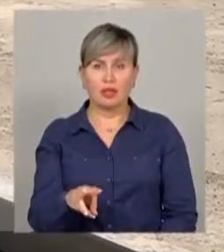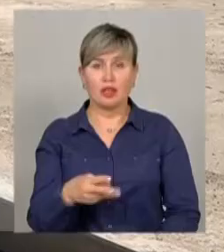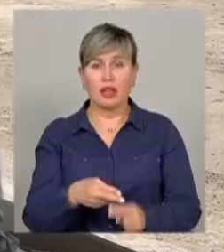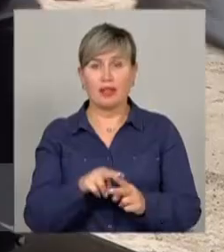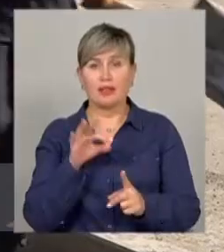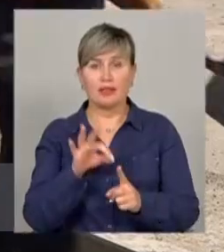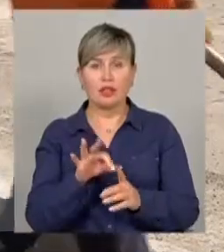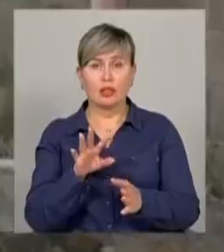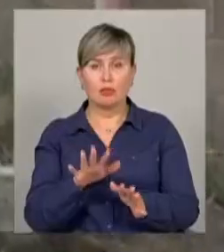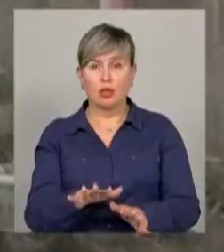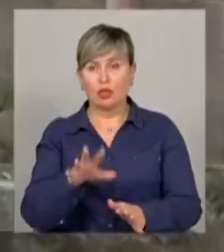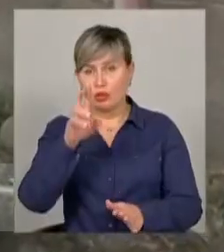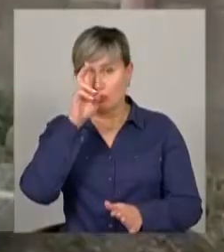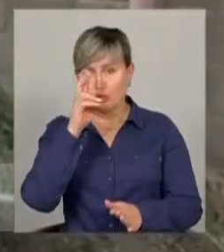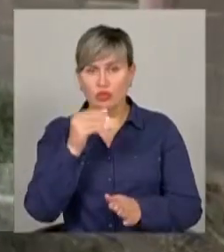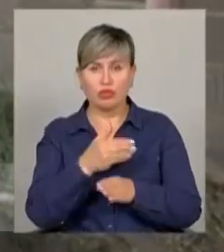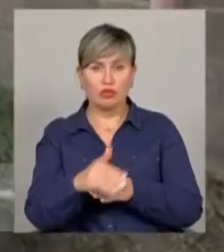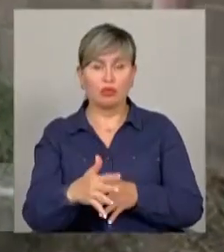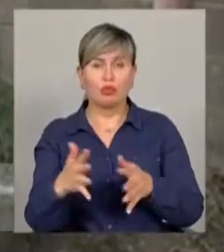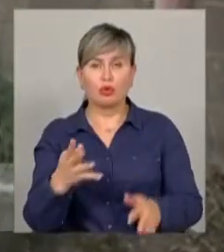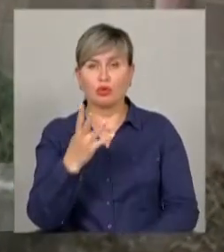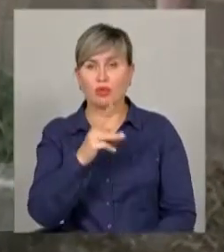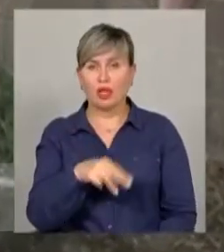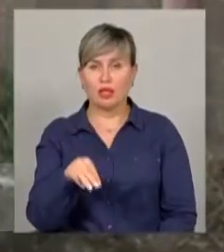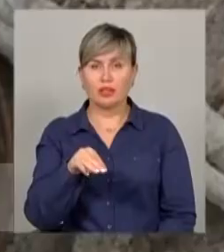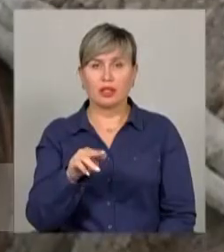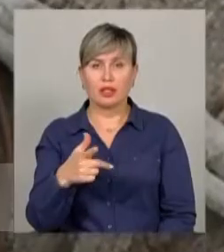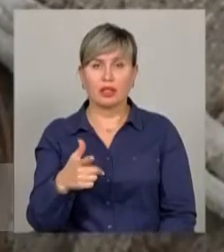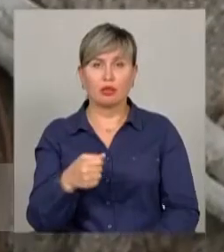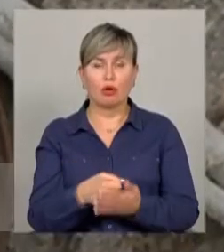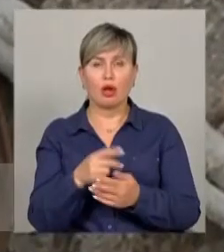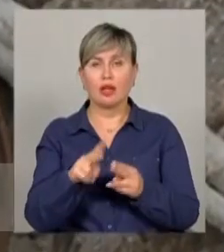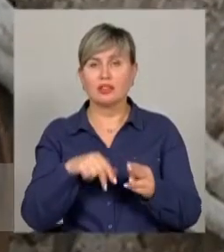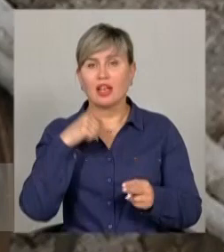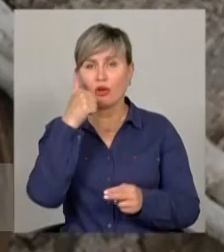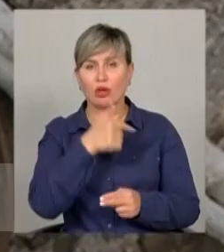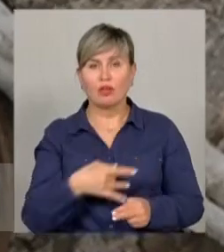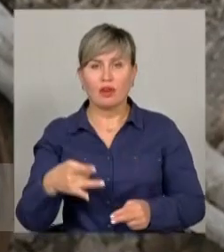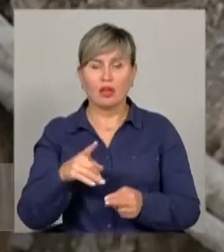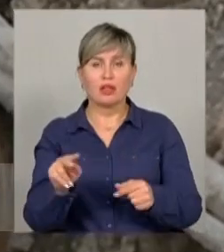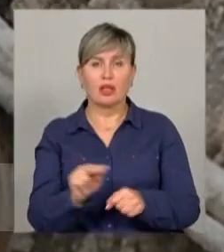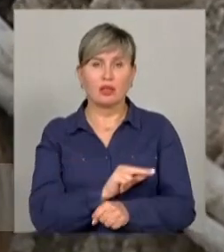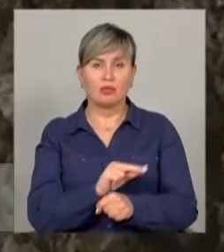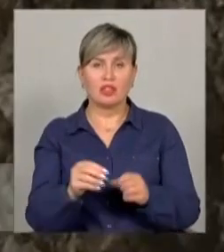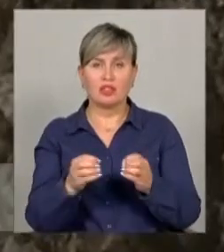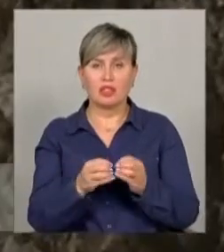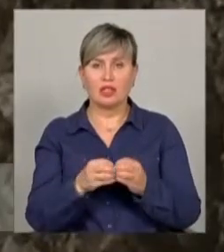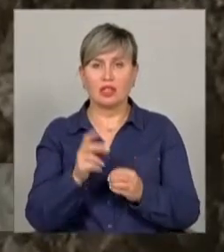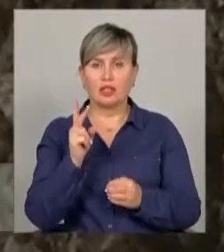местного бюджета выделили больше 4 миллиардов тенге. До конца года в районе также модернизируют десятки километров инженерных